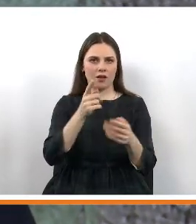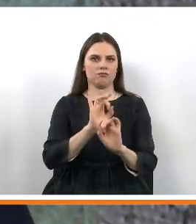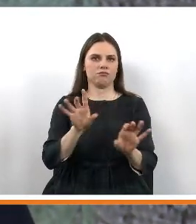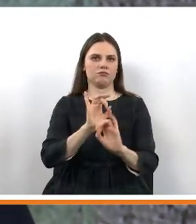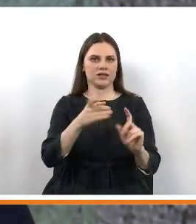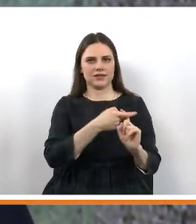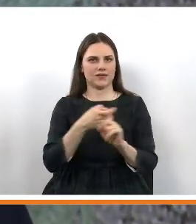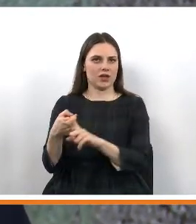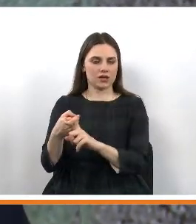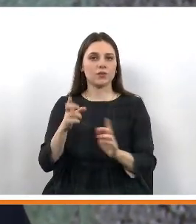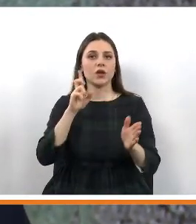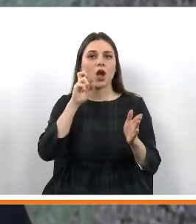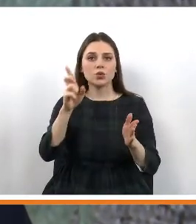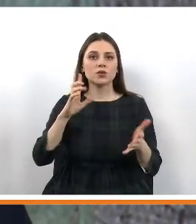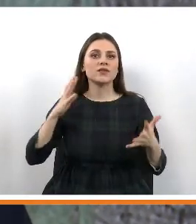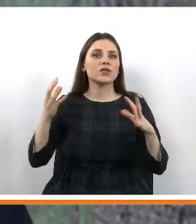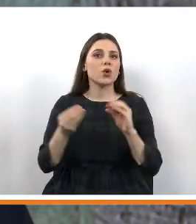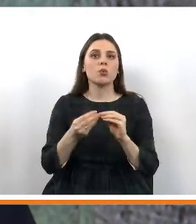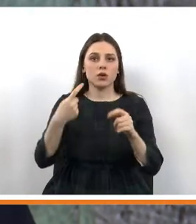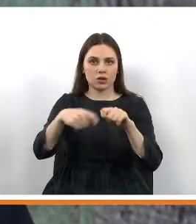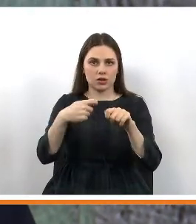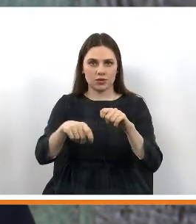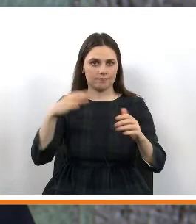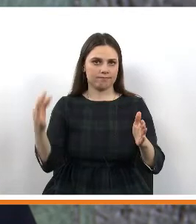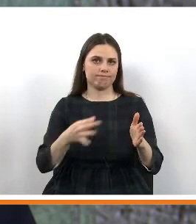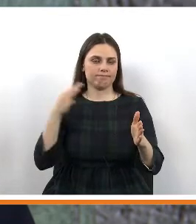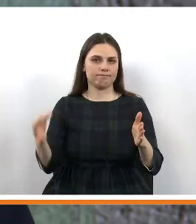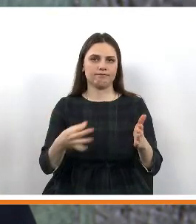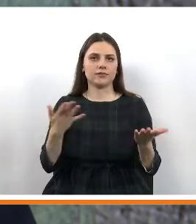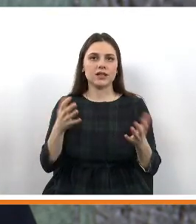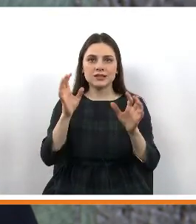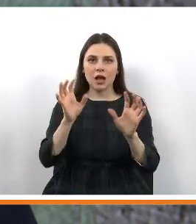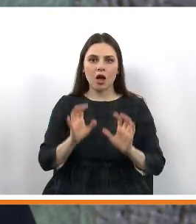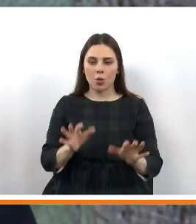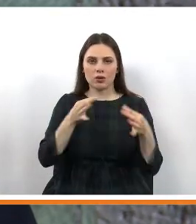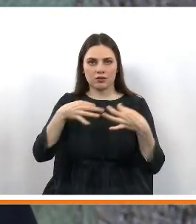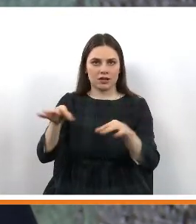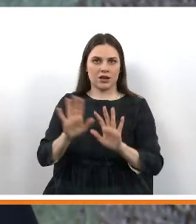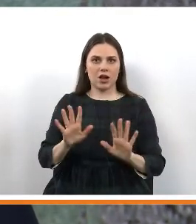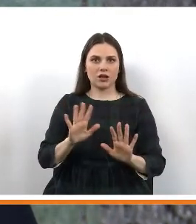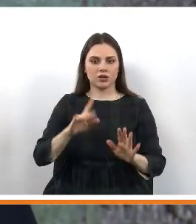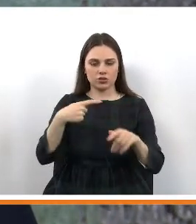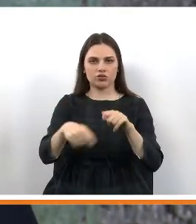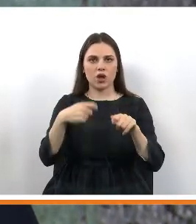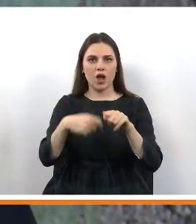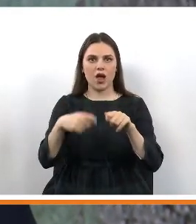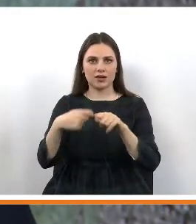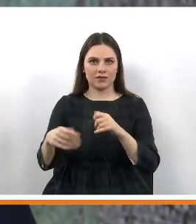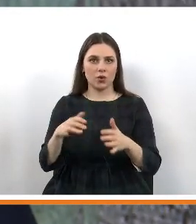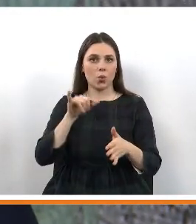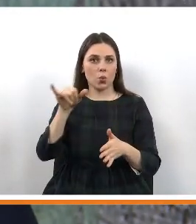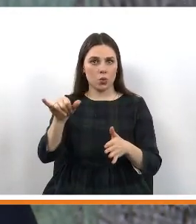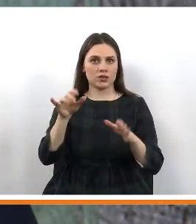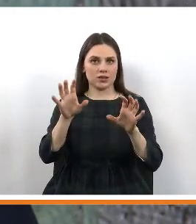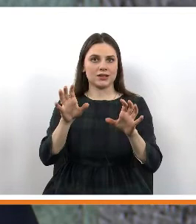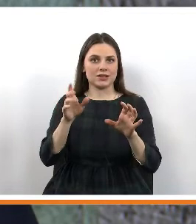говорить. Государство в принципе не может быть жертвователем. Ни один закон не позволяет государству просто так жертвовать. У него есть бюджет.